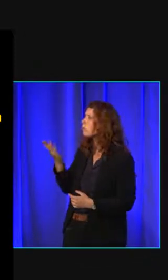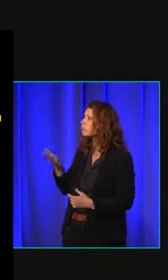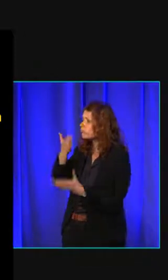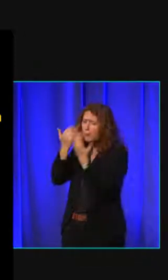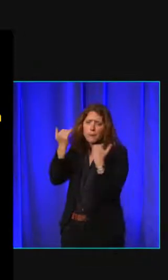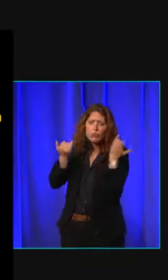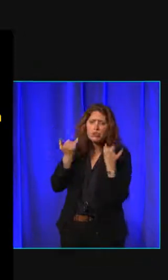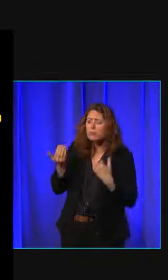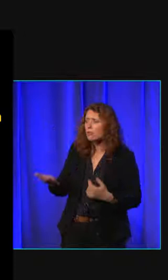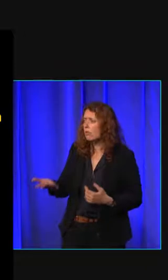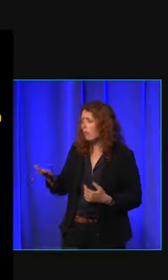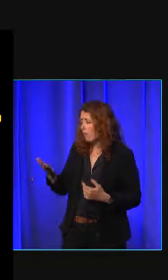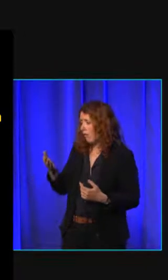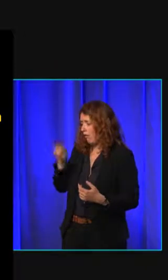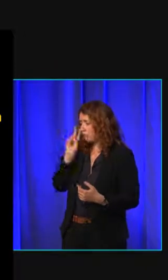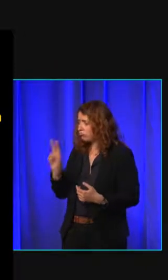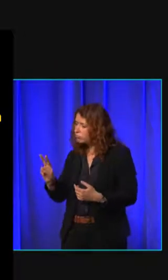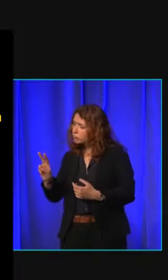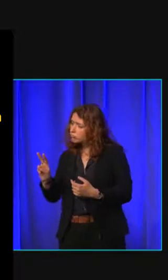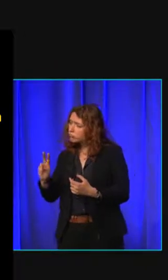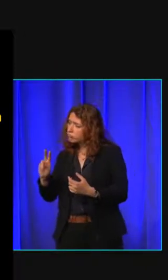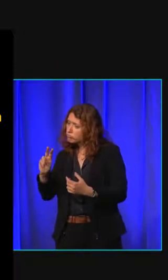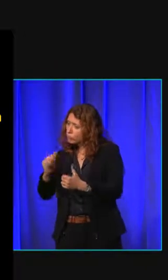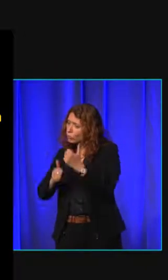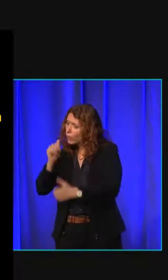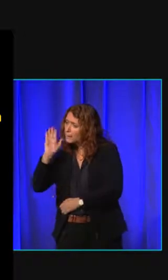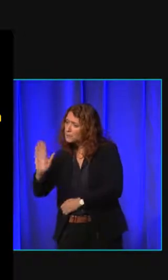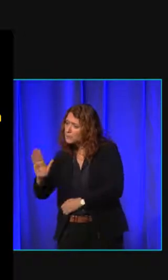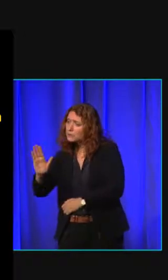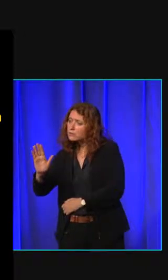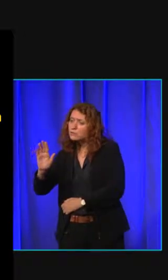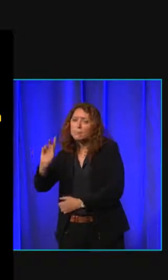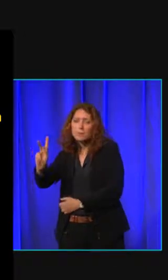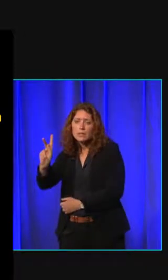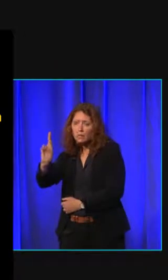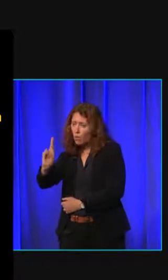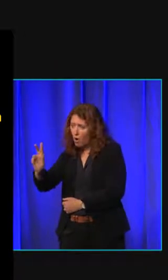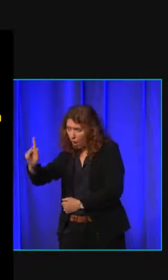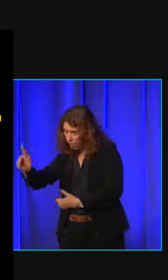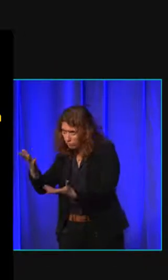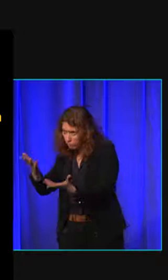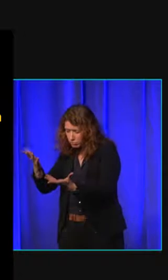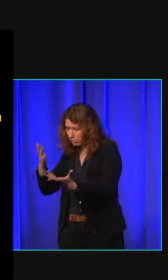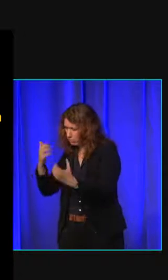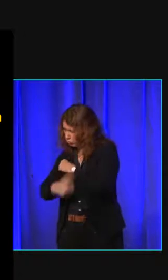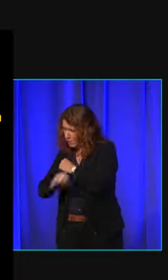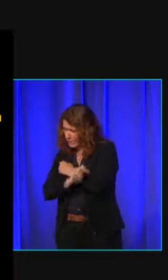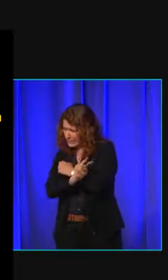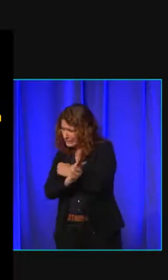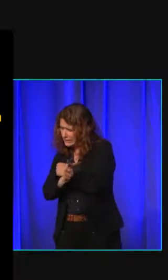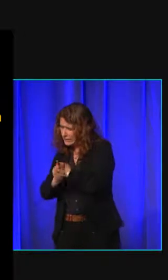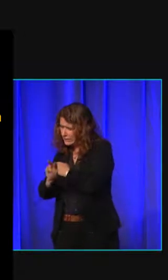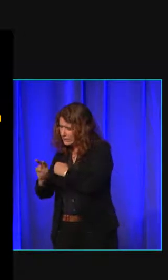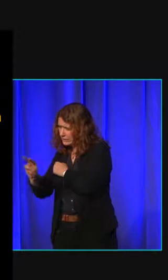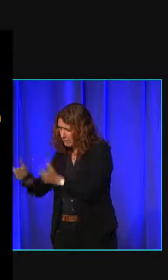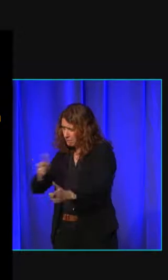que je regarde le tournoi de Roland Garros toute la semaine pour qu'il y ait des répercussions sur ma pratique physique? Je ne sais pas.